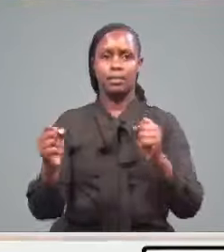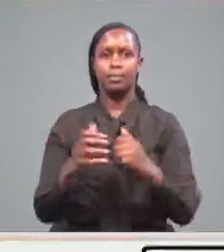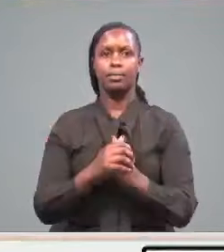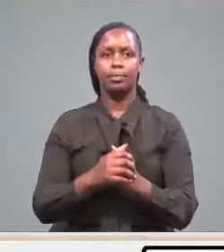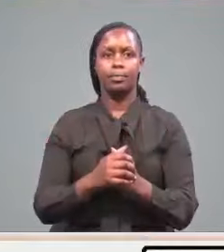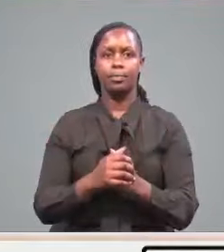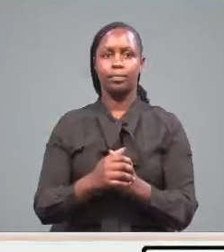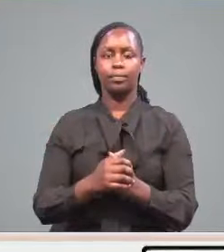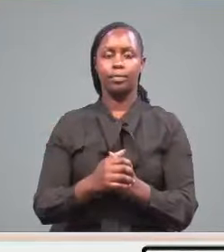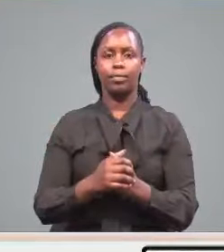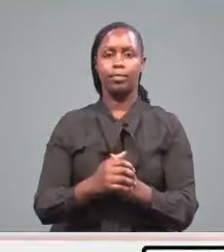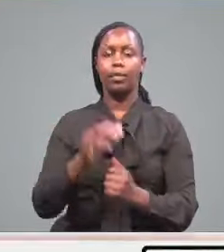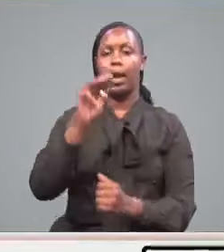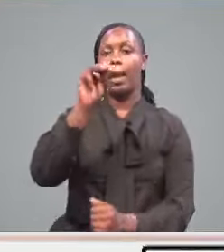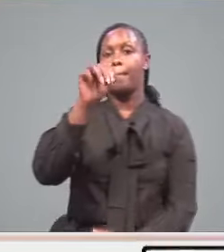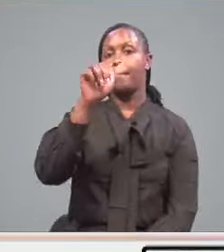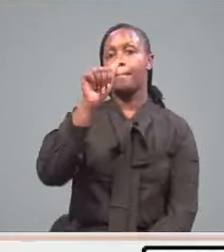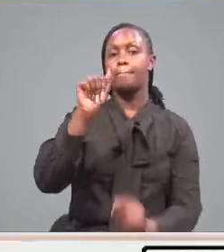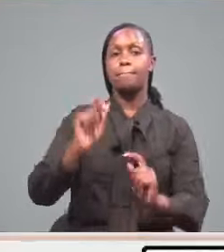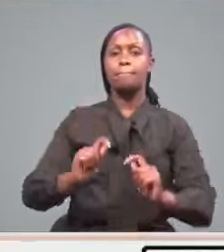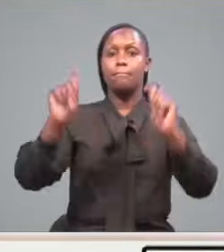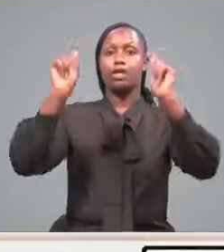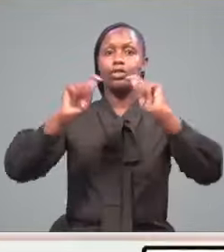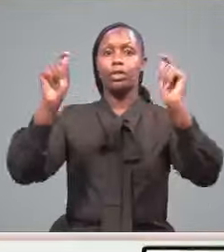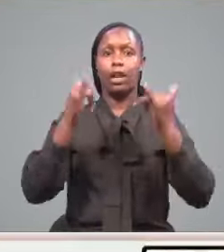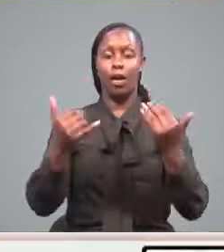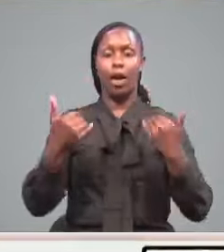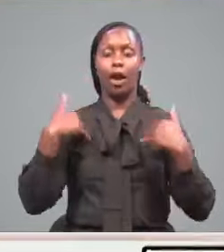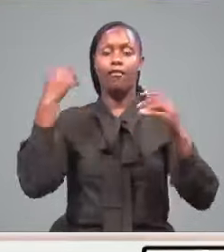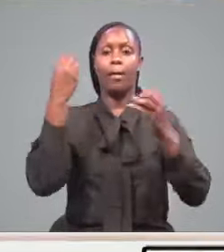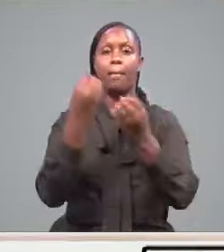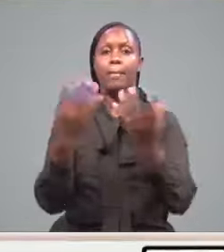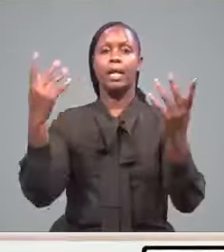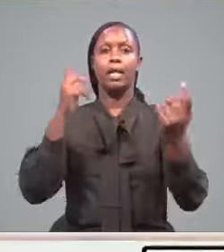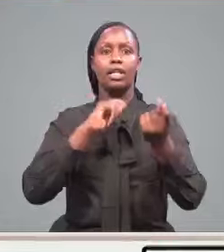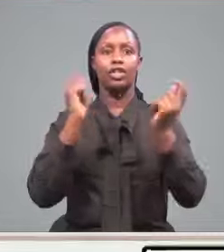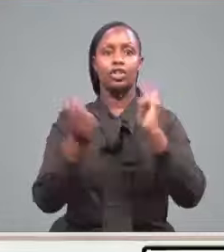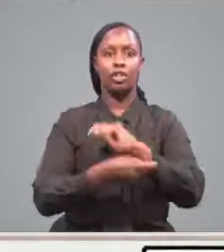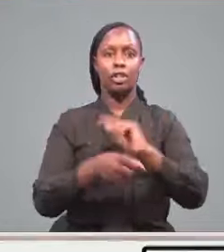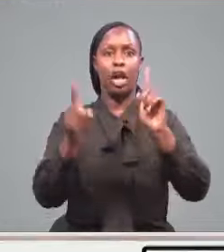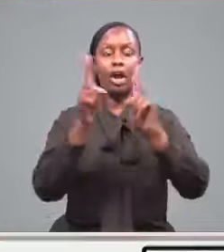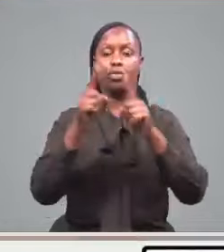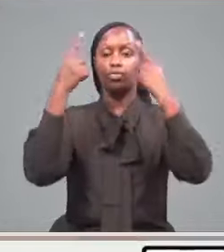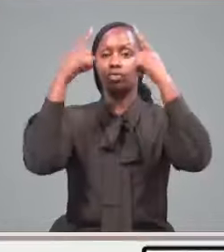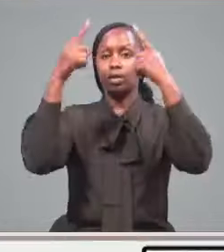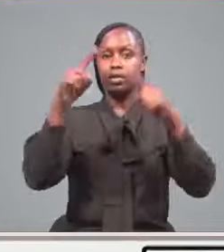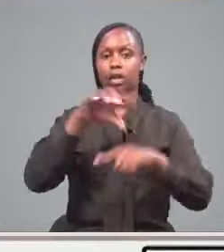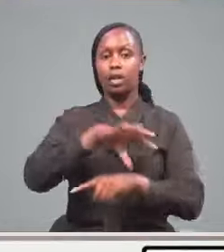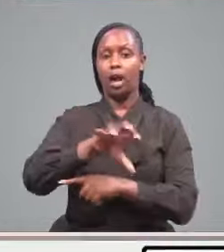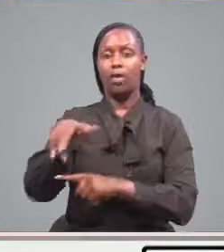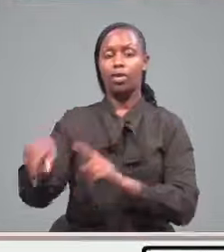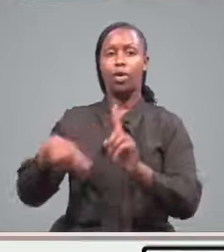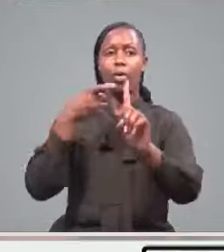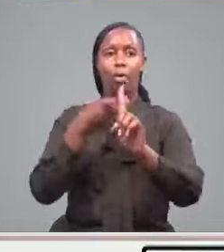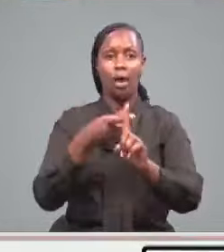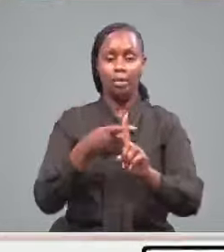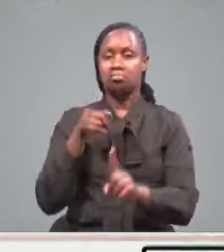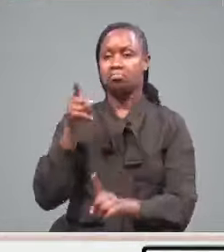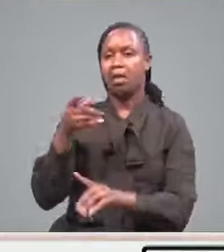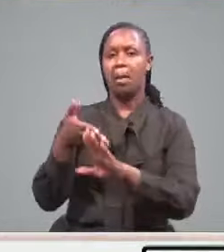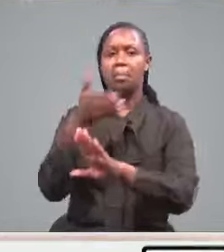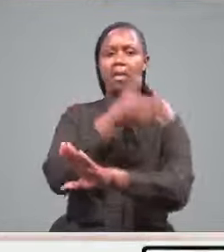Sherehe za Mashujaa sasa zinaacha mabadiliko makubwa na ya kudumu katika kaunti ya Kwale. Mji uliokuwa ya waenda